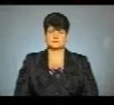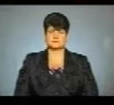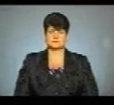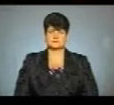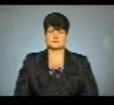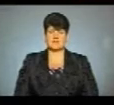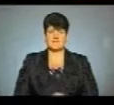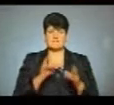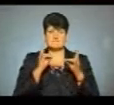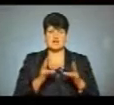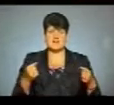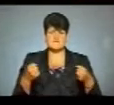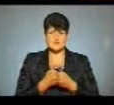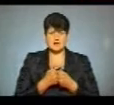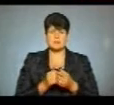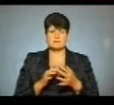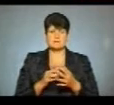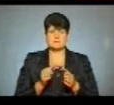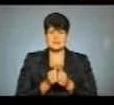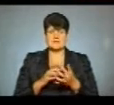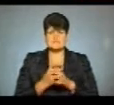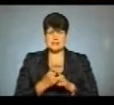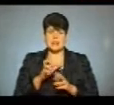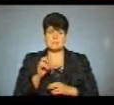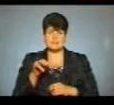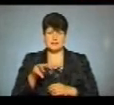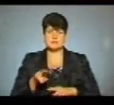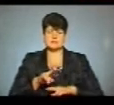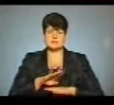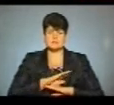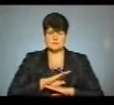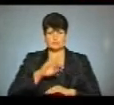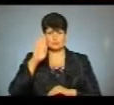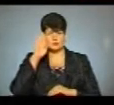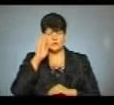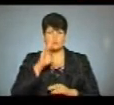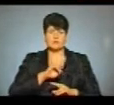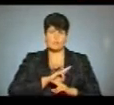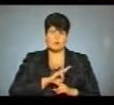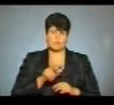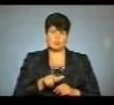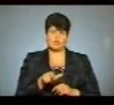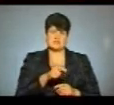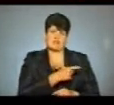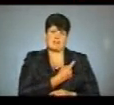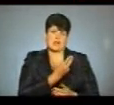В аварії поблизу села Біла Тернопільського району загинув водій вантажівки МАЗ. Він помер дорогою до лікарні.